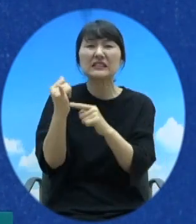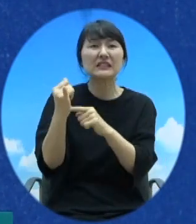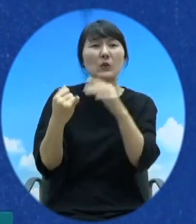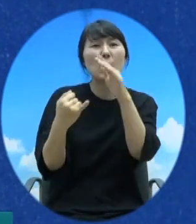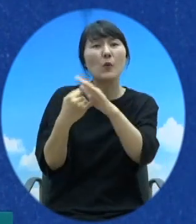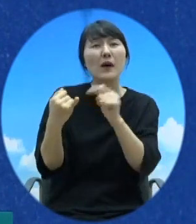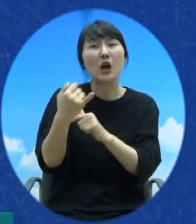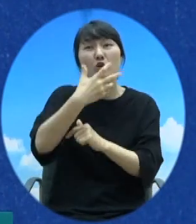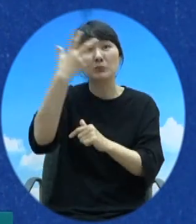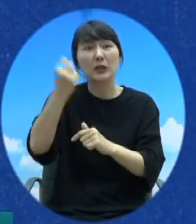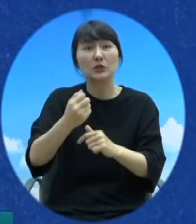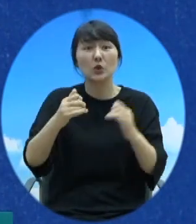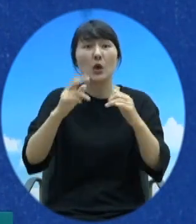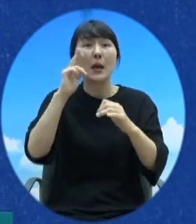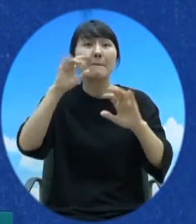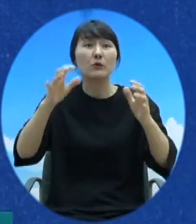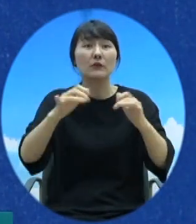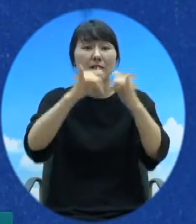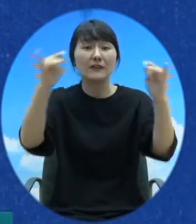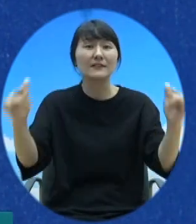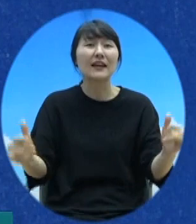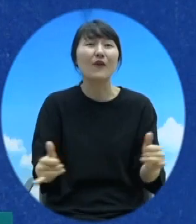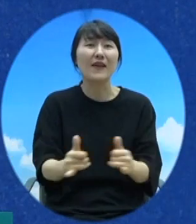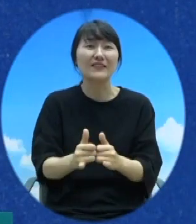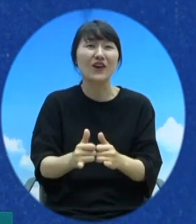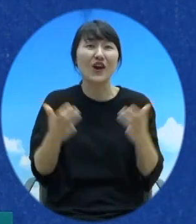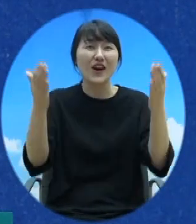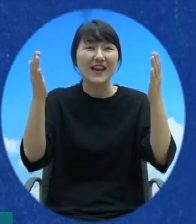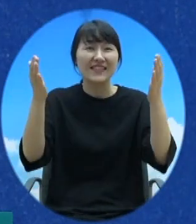꾸어서 미국 사회에서 대학 총장이 됩니다.